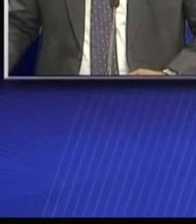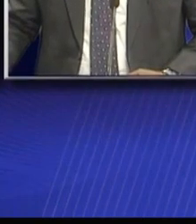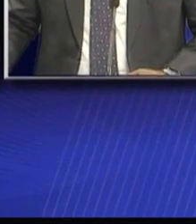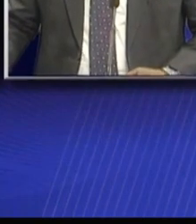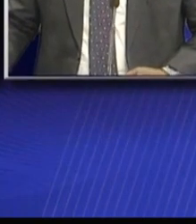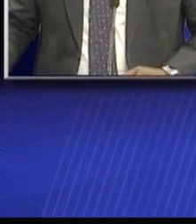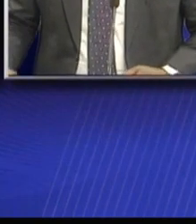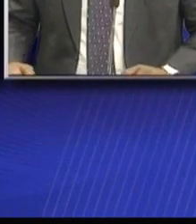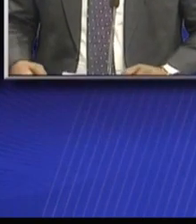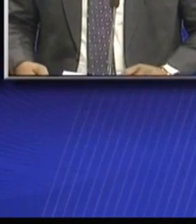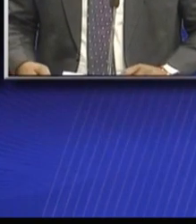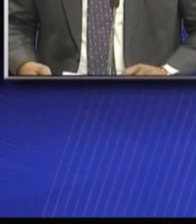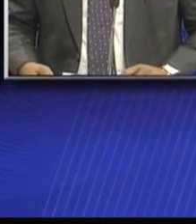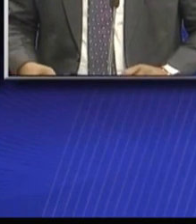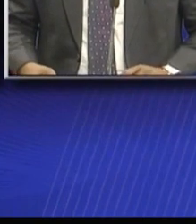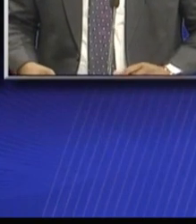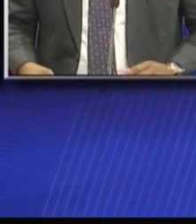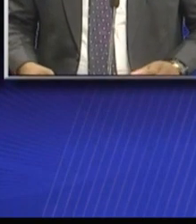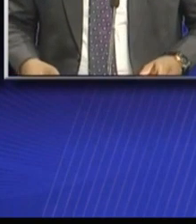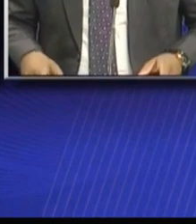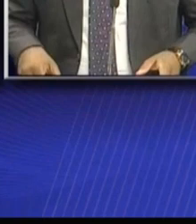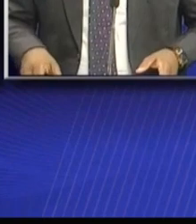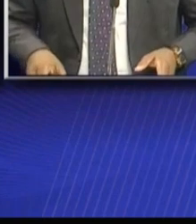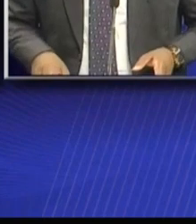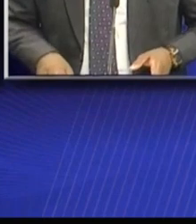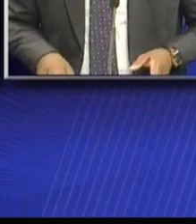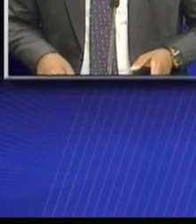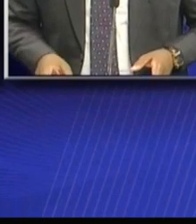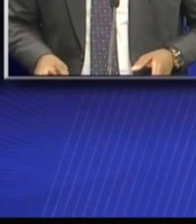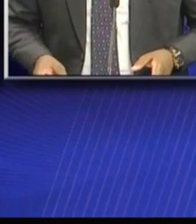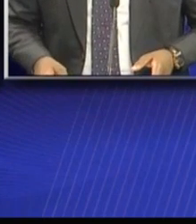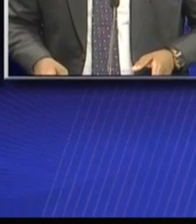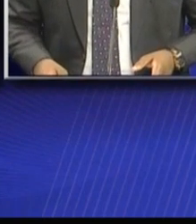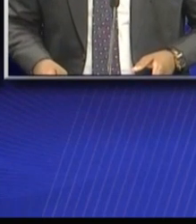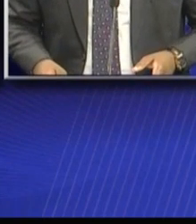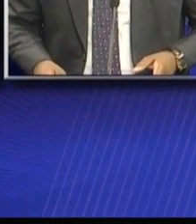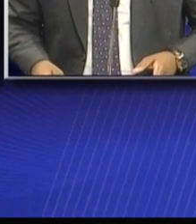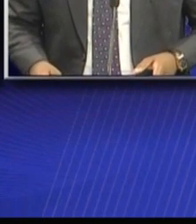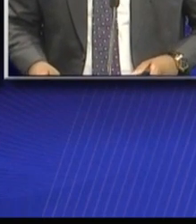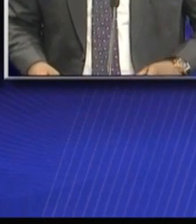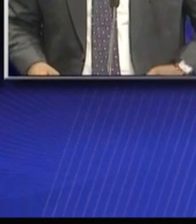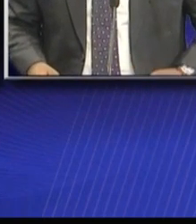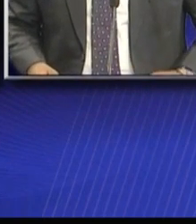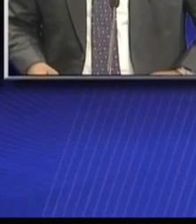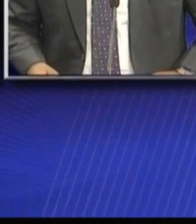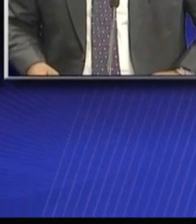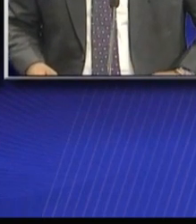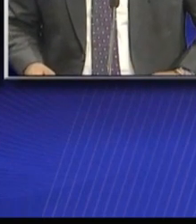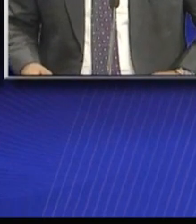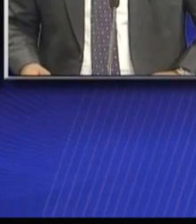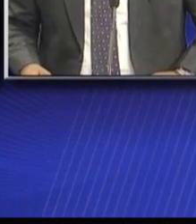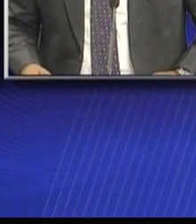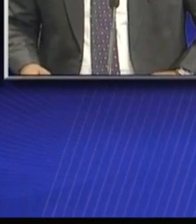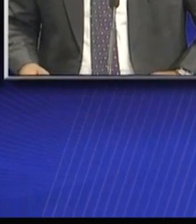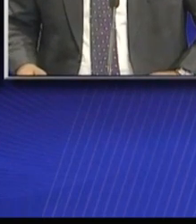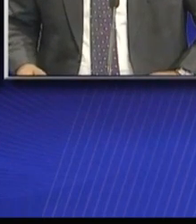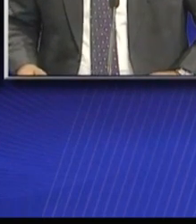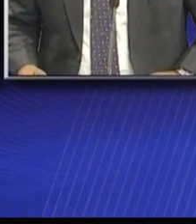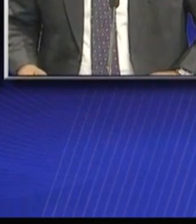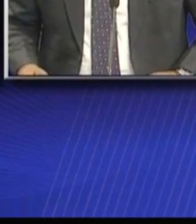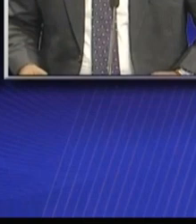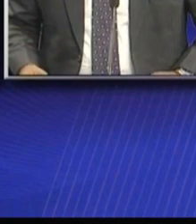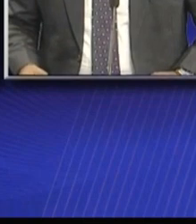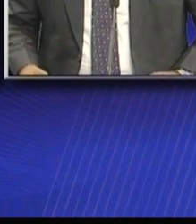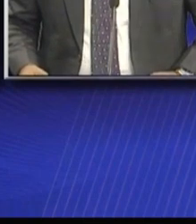fait récemment ses preuves en Angola. Les discussions viennent d'être lancées avec l'Office national de l'identification de la population